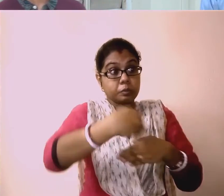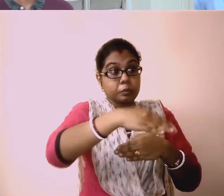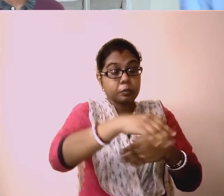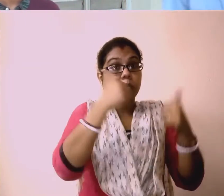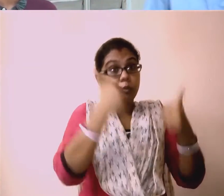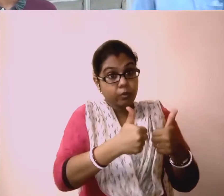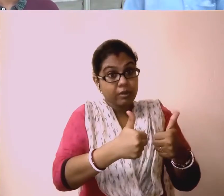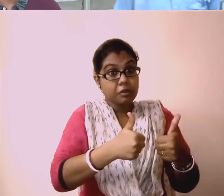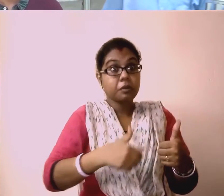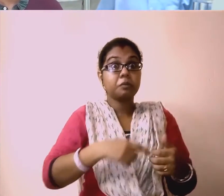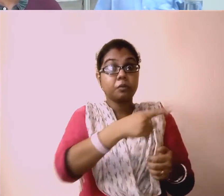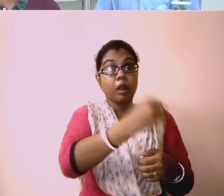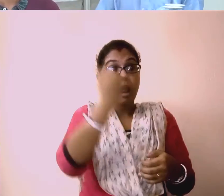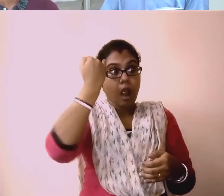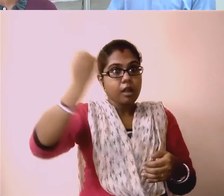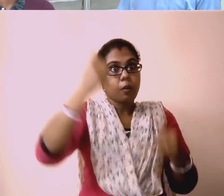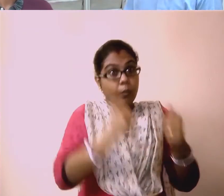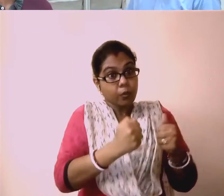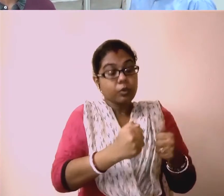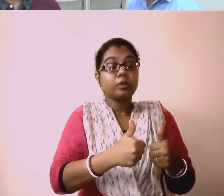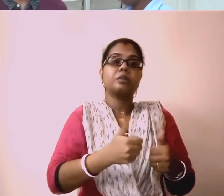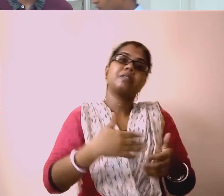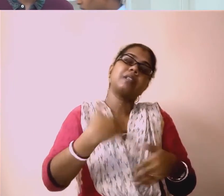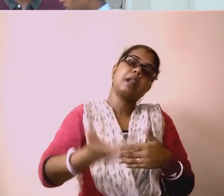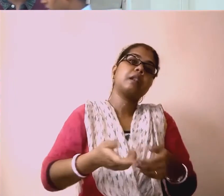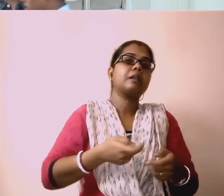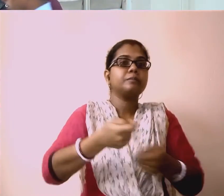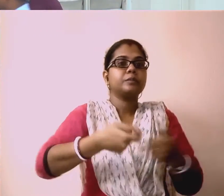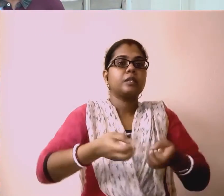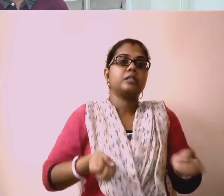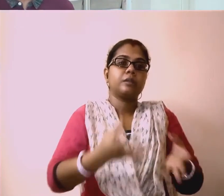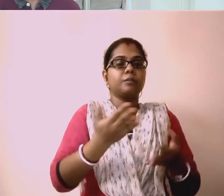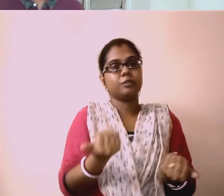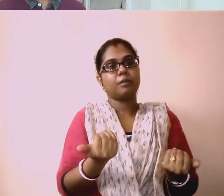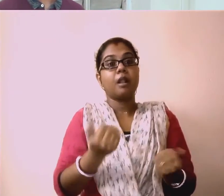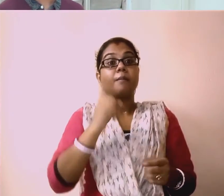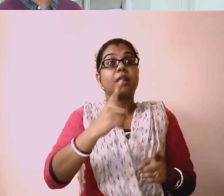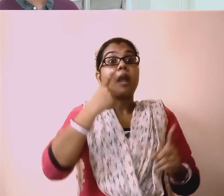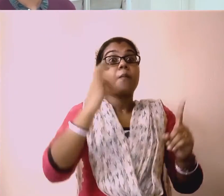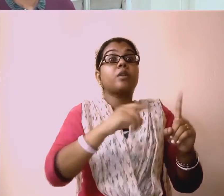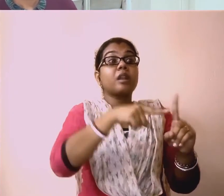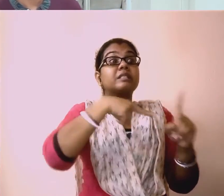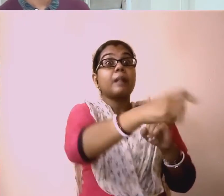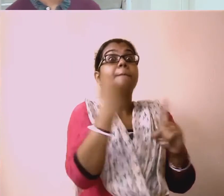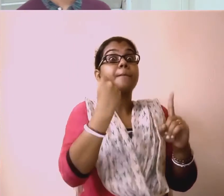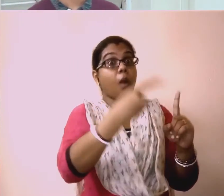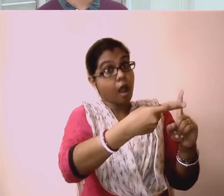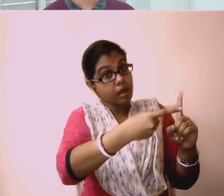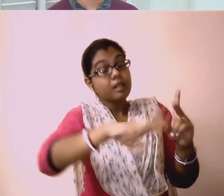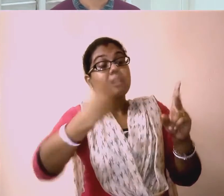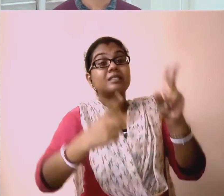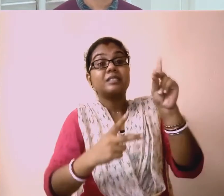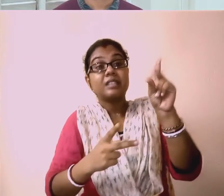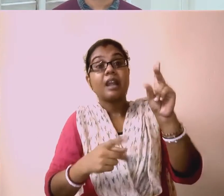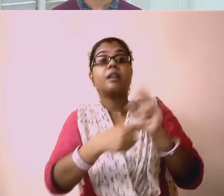उनमें इम्पैक्ट लाने की क्षमता है अगर ऐसा है तब इन्वेस्टर आप में पैसा डालता है और जो आपका आइडिया है वो सेकंड नंबर पे